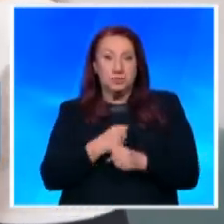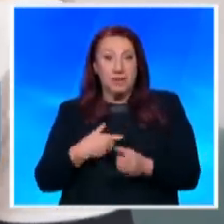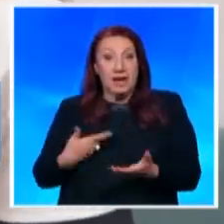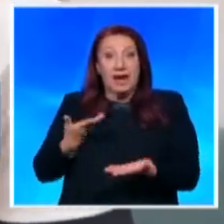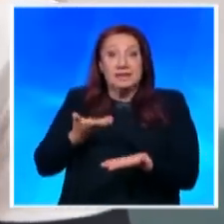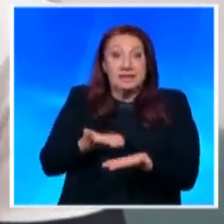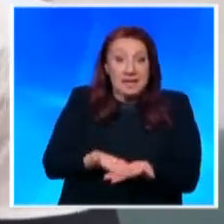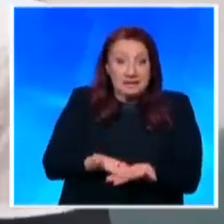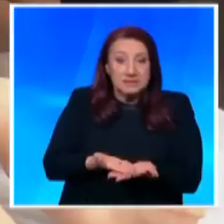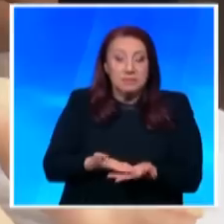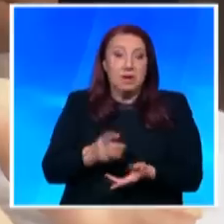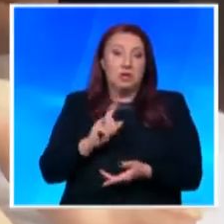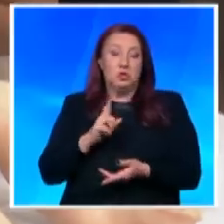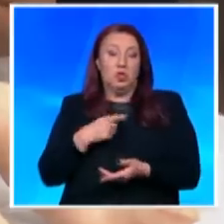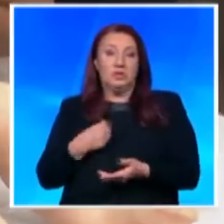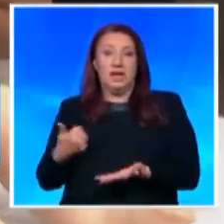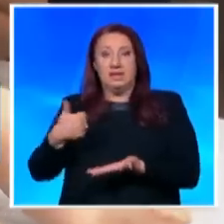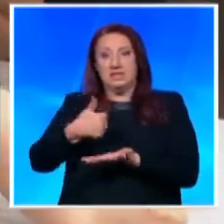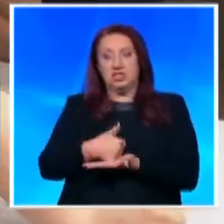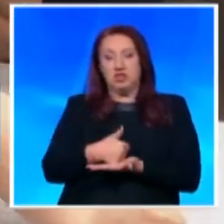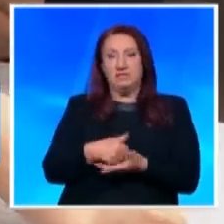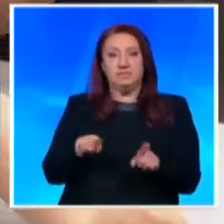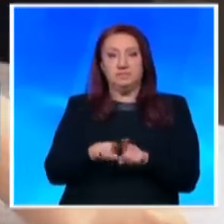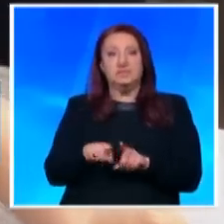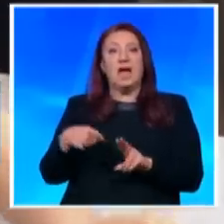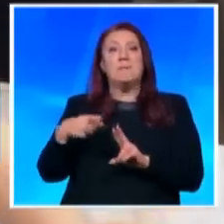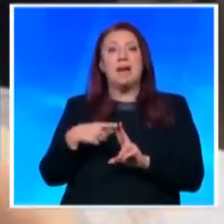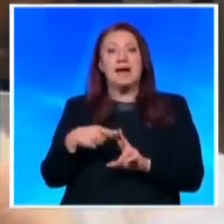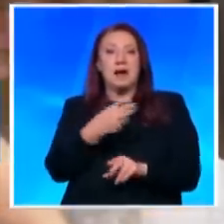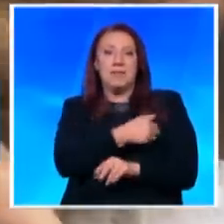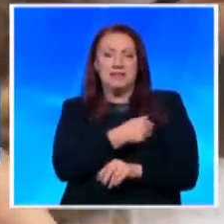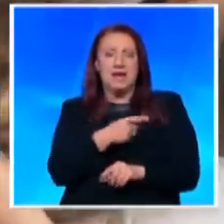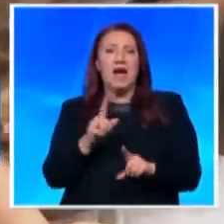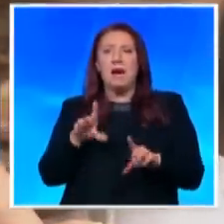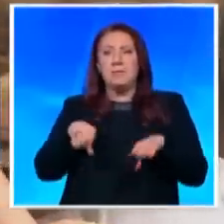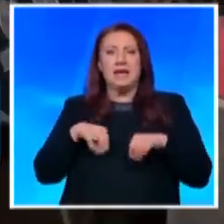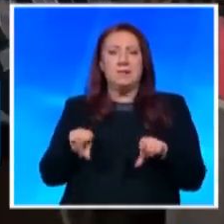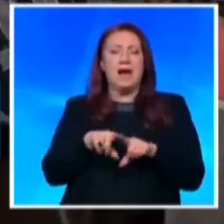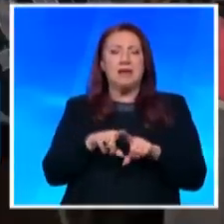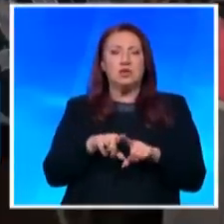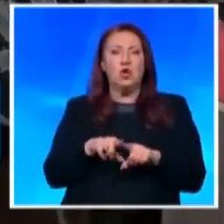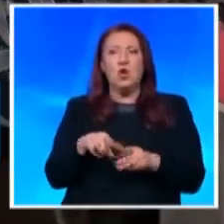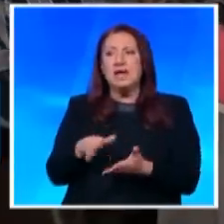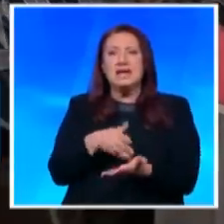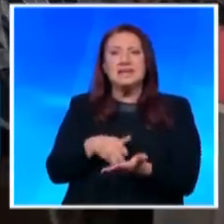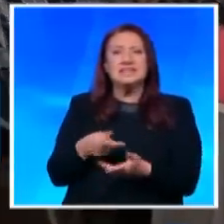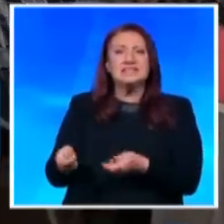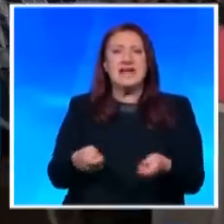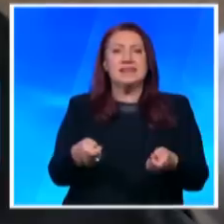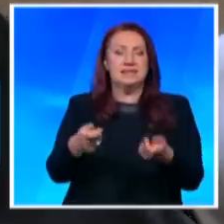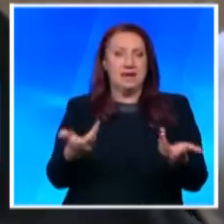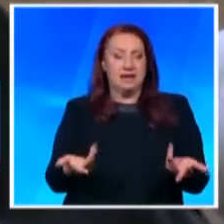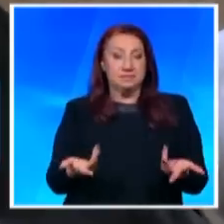започваме на длъжност парамедик. Ние започваме на длъжност санитар или болничен асистент. 15 професионални колежа у